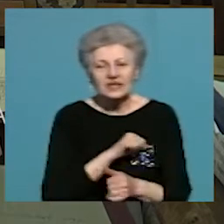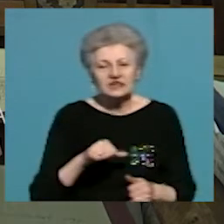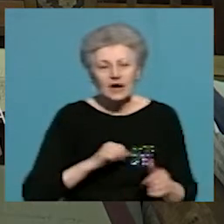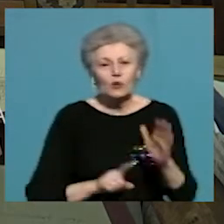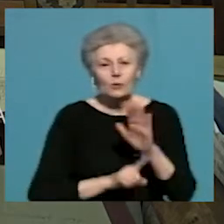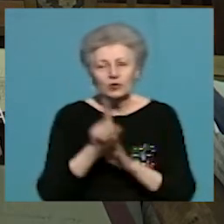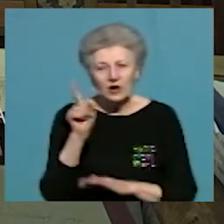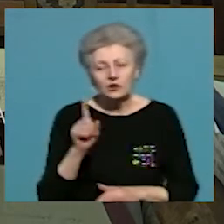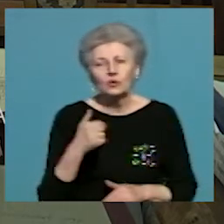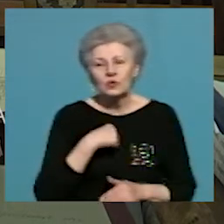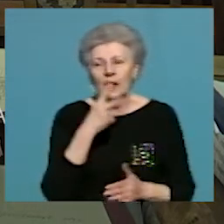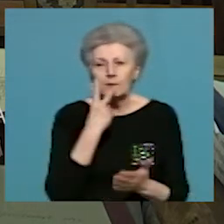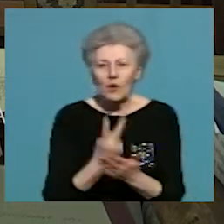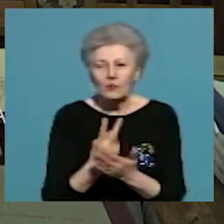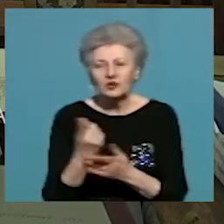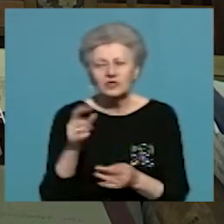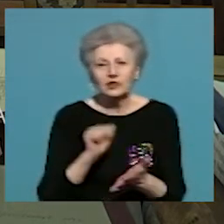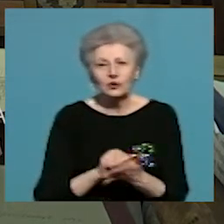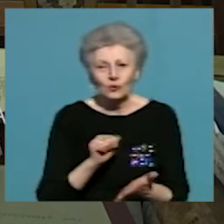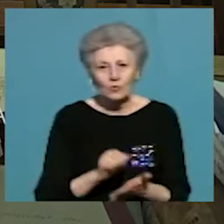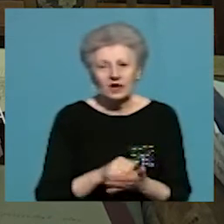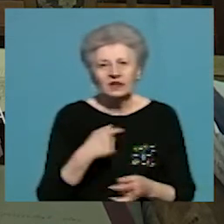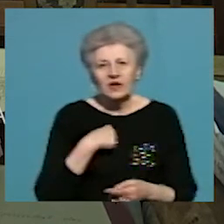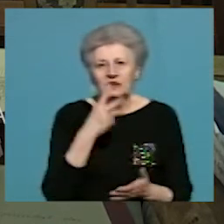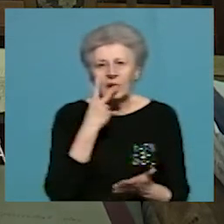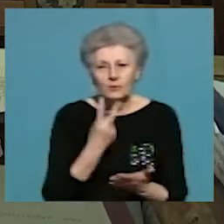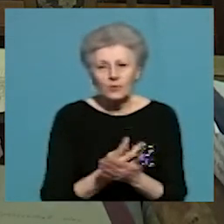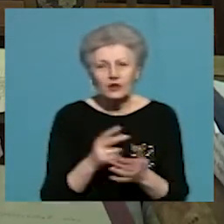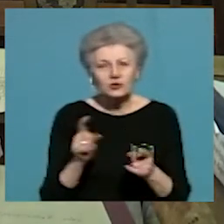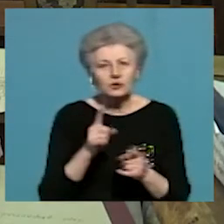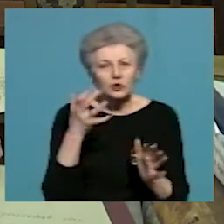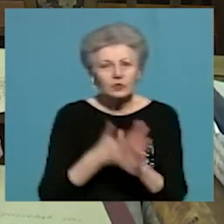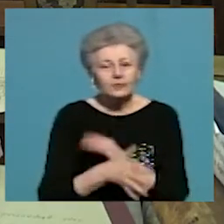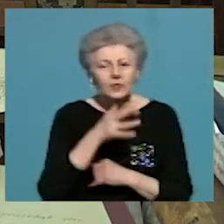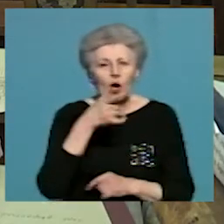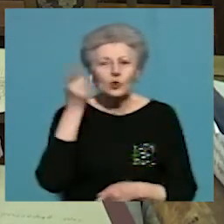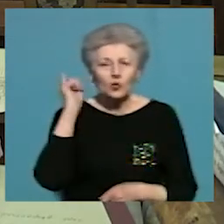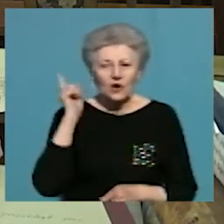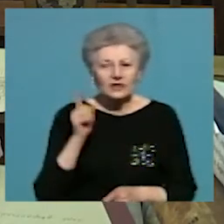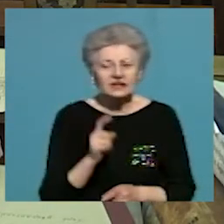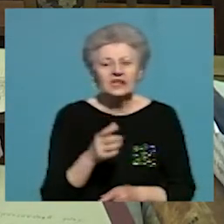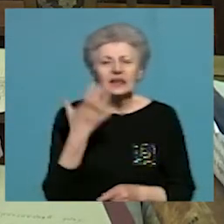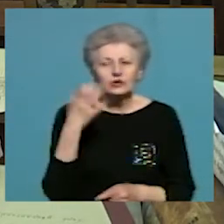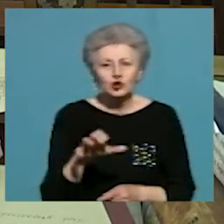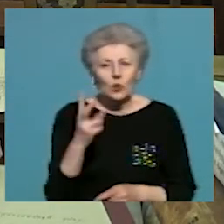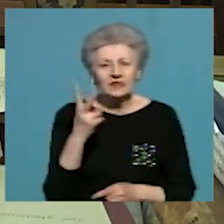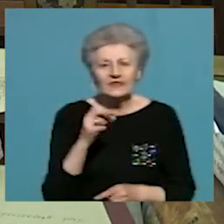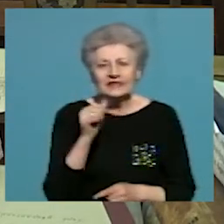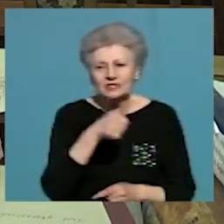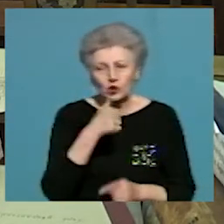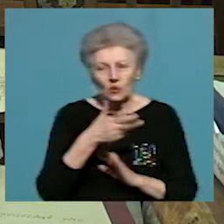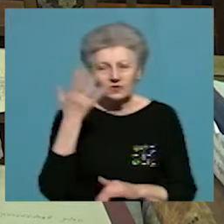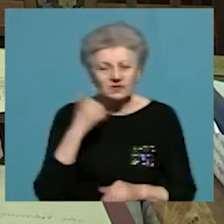я побачила ці документи. Я побачила, що, розумієте, колись сотню, 200 років тому